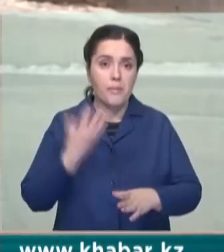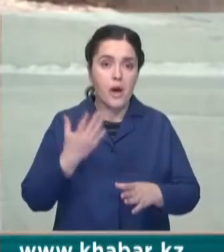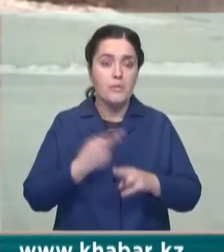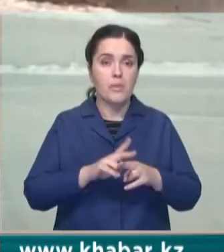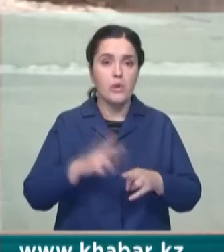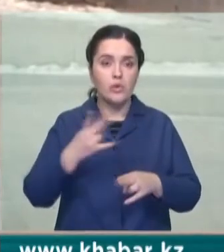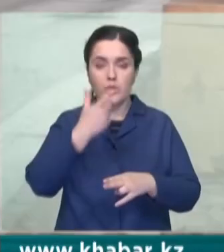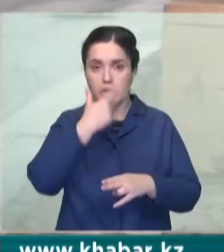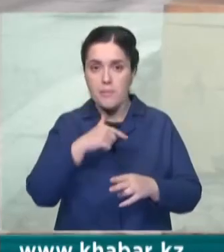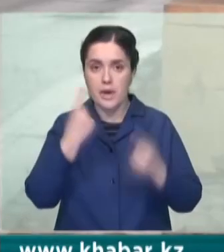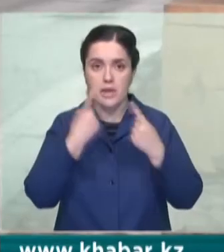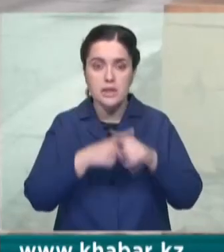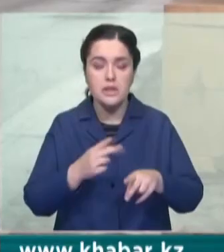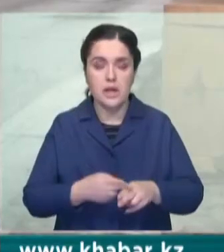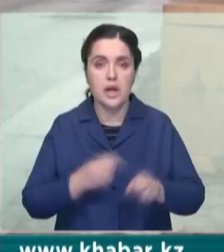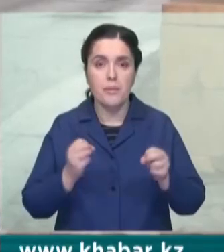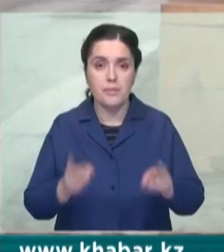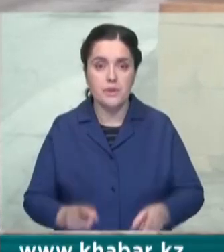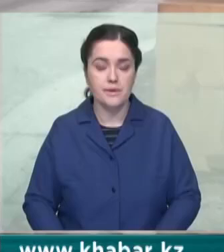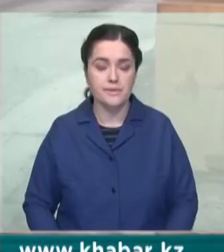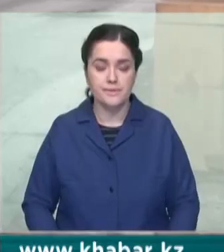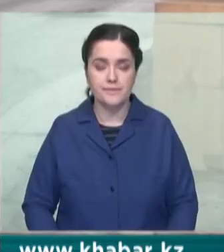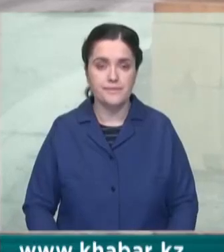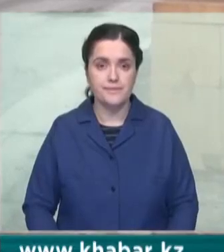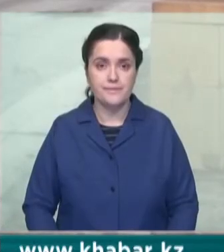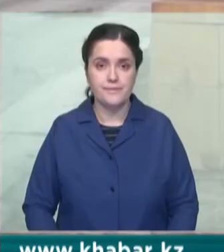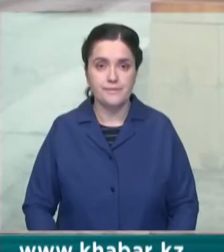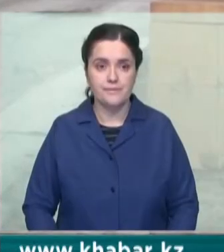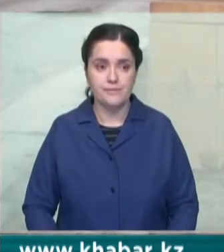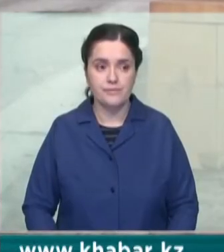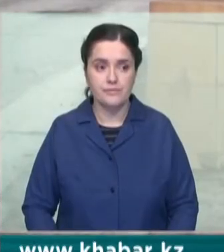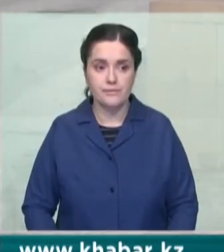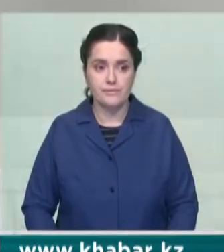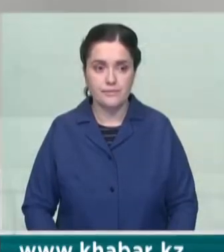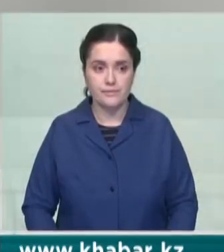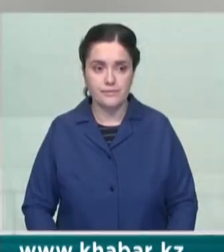включающих пиротехнику, на предмет соблюдения техники безопасности.